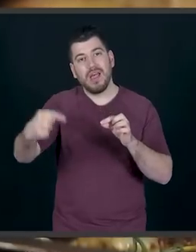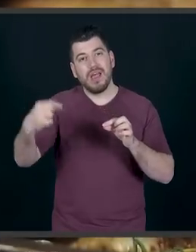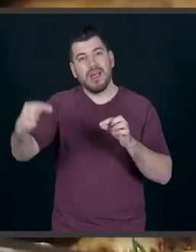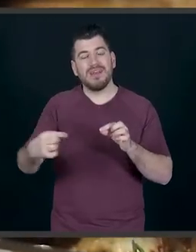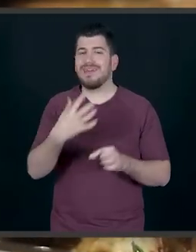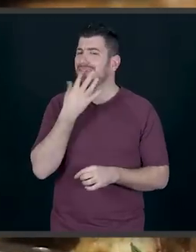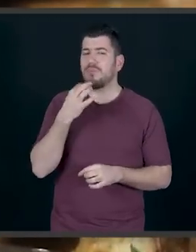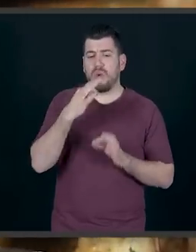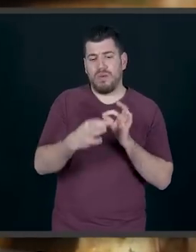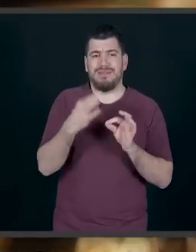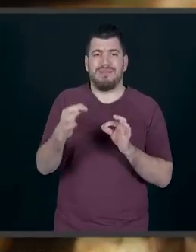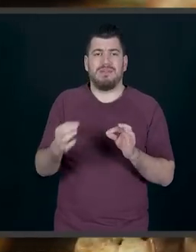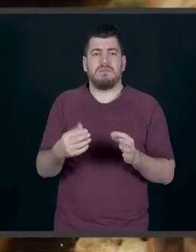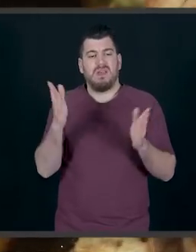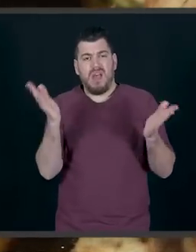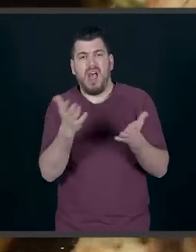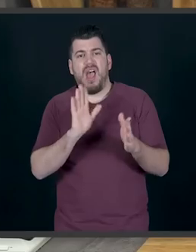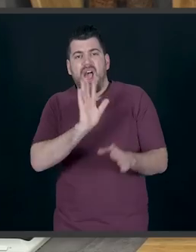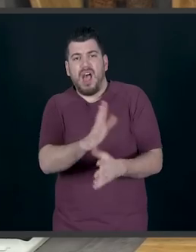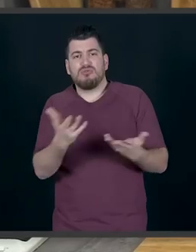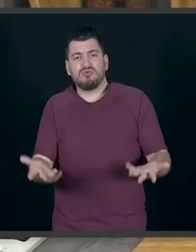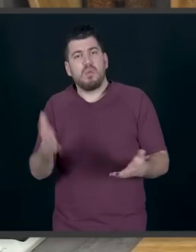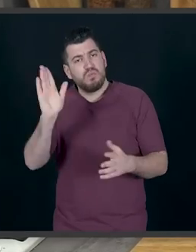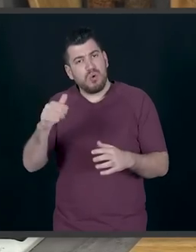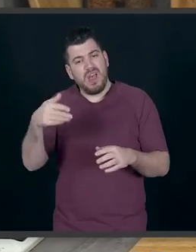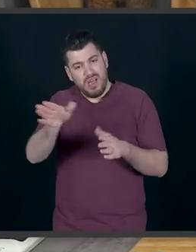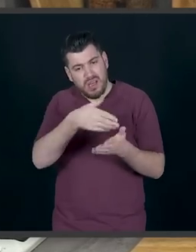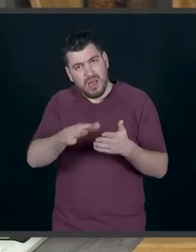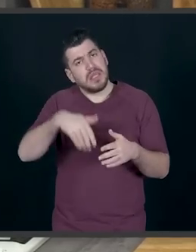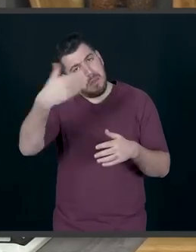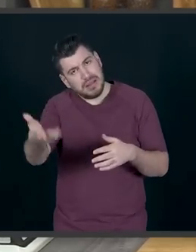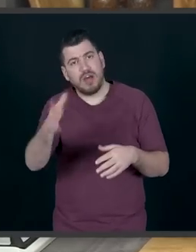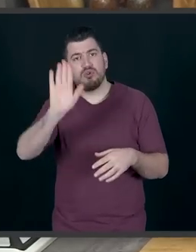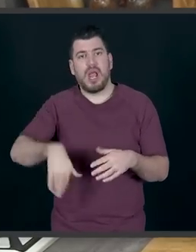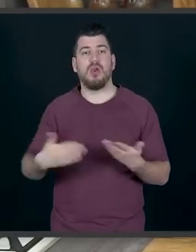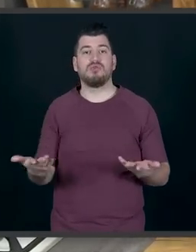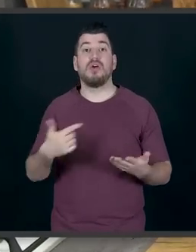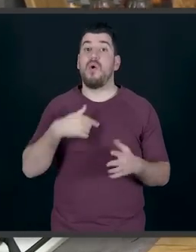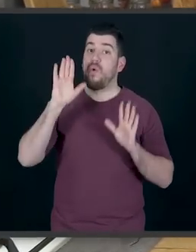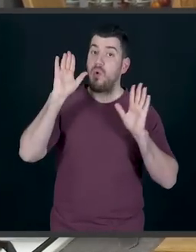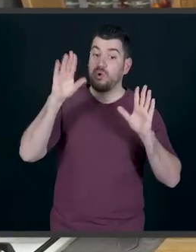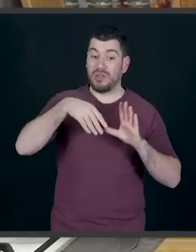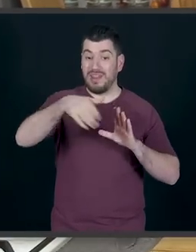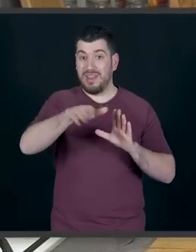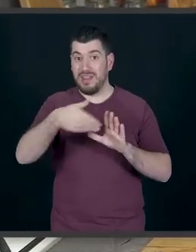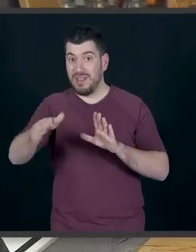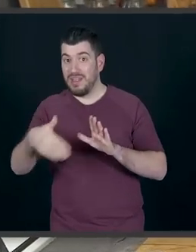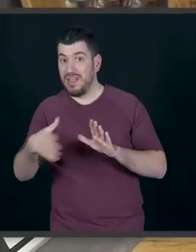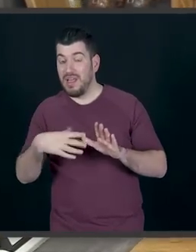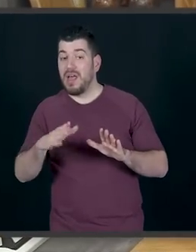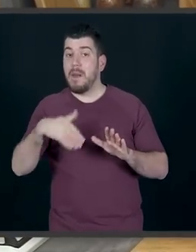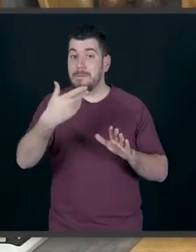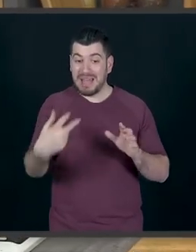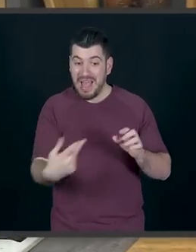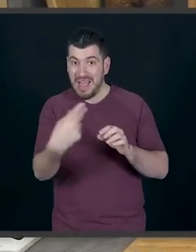Τώρα θα μου πεις, ρε φίλε, εσύ που κοιτάζεις το Kitchen Lab, γιατί το βγάζεις τώρα? Γιατί όταν ρίξουμε το γλάσο, δεν θέλουμε να βγάλουμε μετά το σπάγκο,